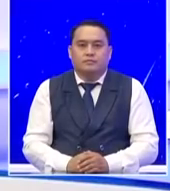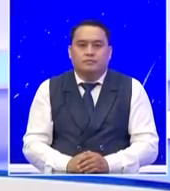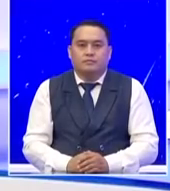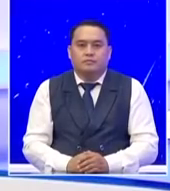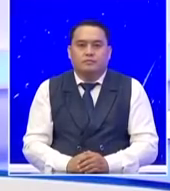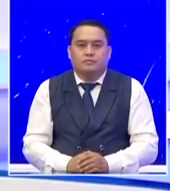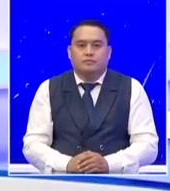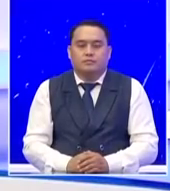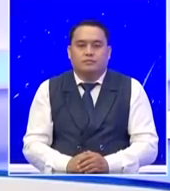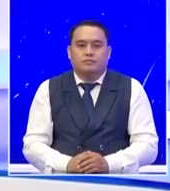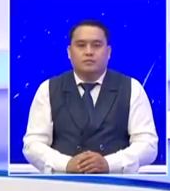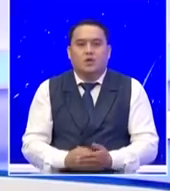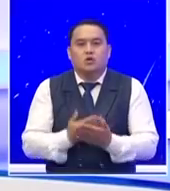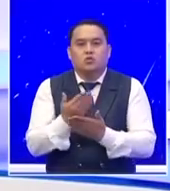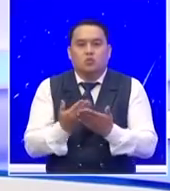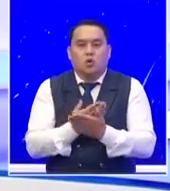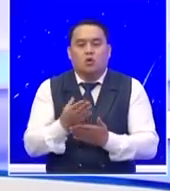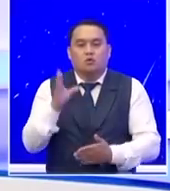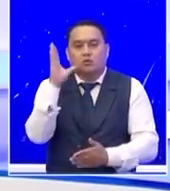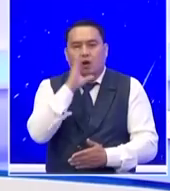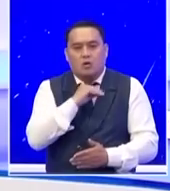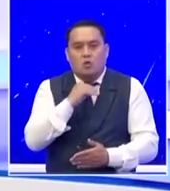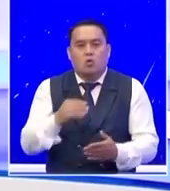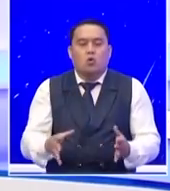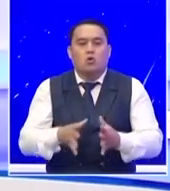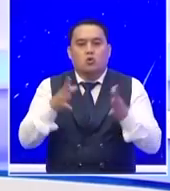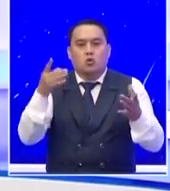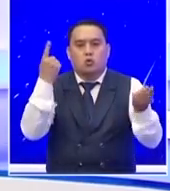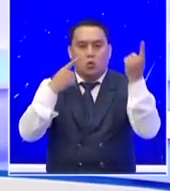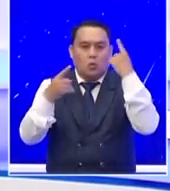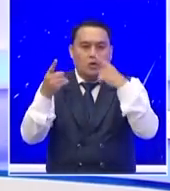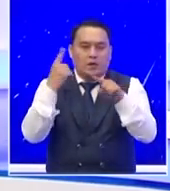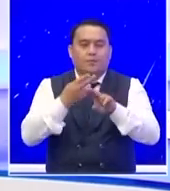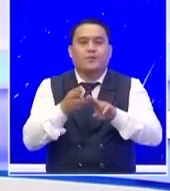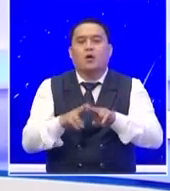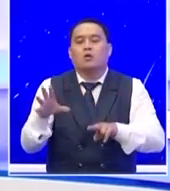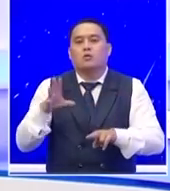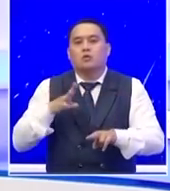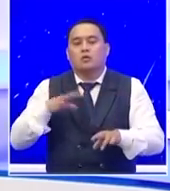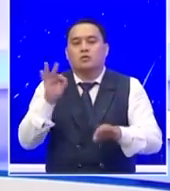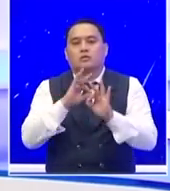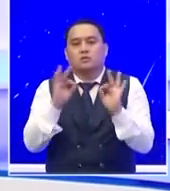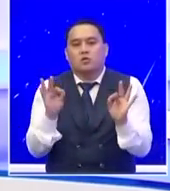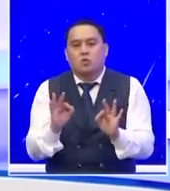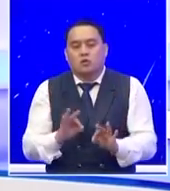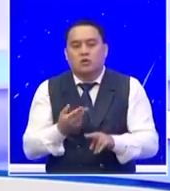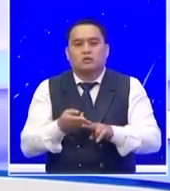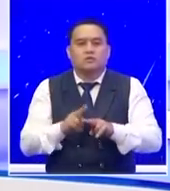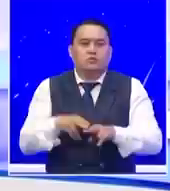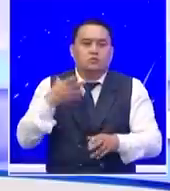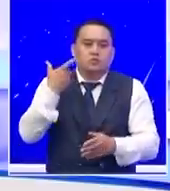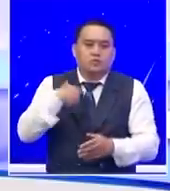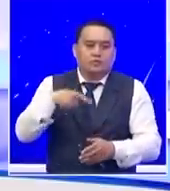Сурет сала білу үлкен өнер. Қазіргі таңда бұл саланың түрлі техникалары мен жанрлары бар. Әрі суретші өзінің қиялына